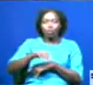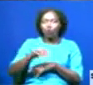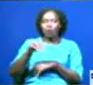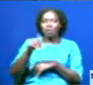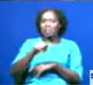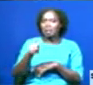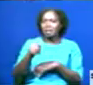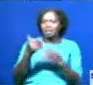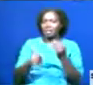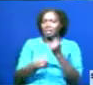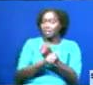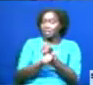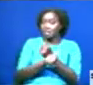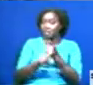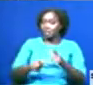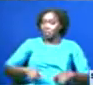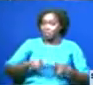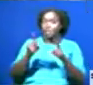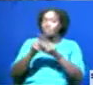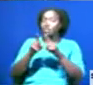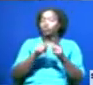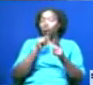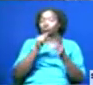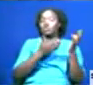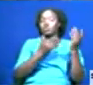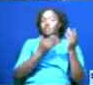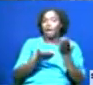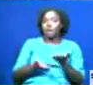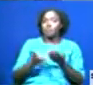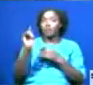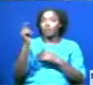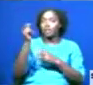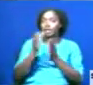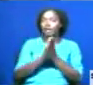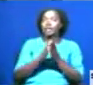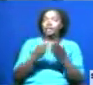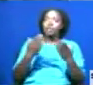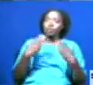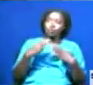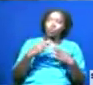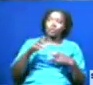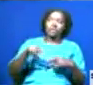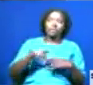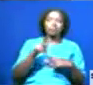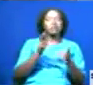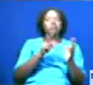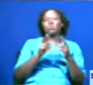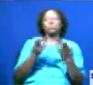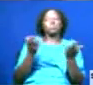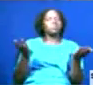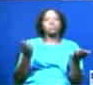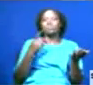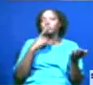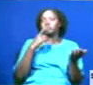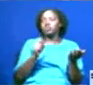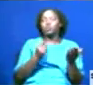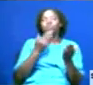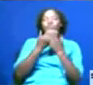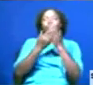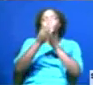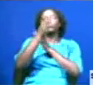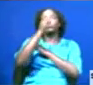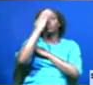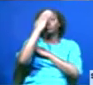ambalo ni hatari katika maisha na tusitarajie katika nchi yetu. Wananchi wanatembea kama kawaida yao. So tunamshukuru Mungu kwa